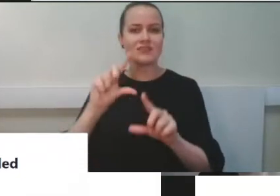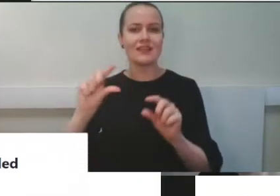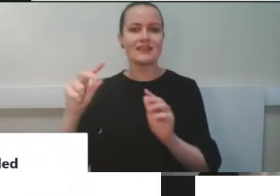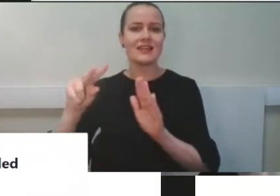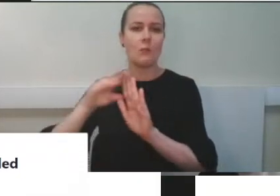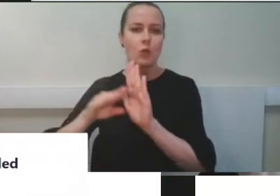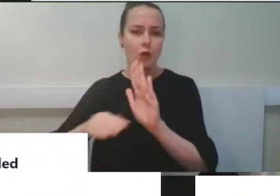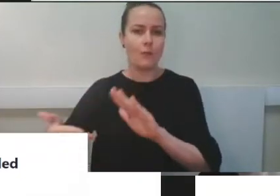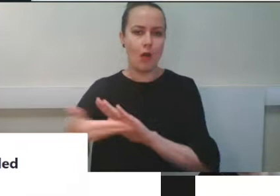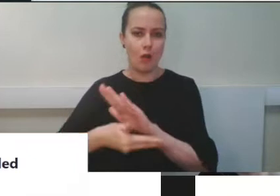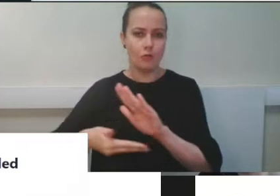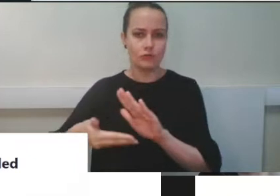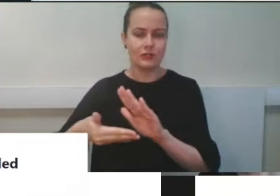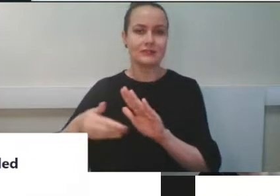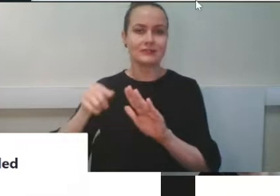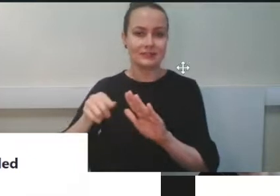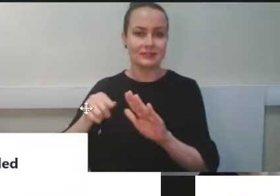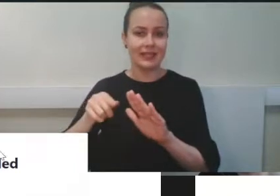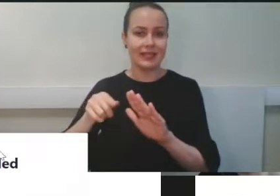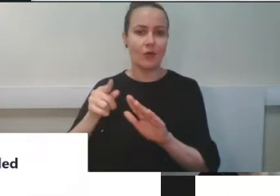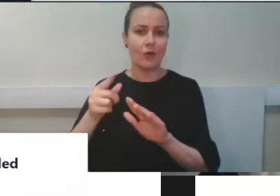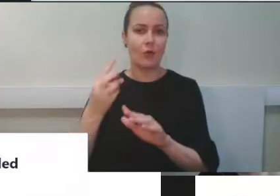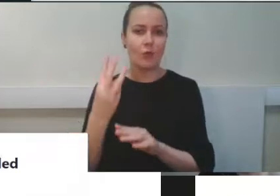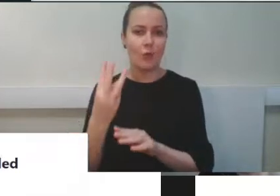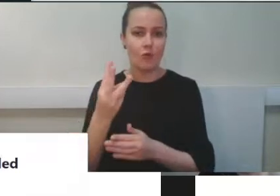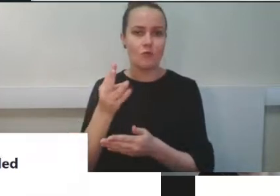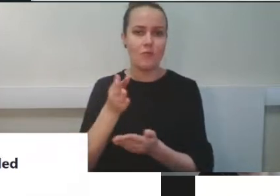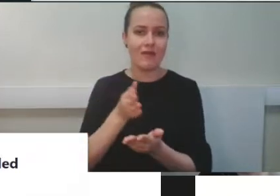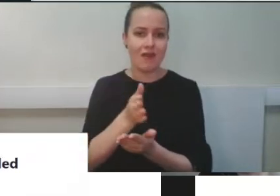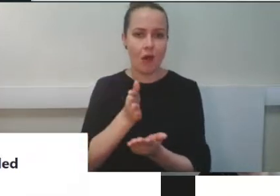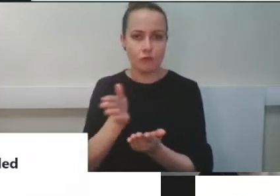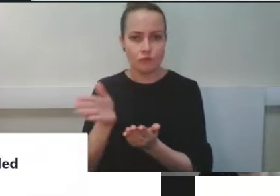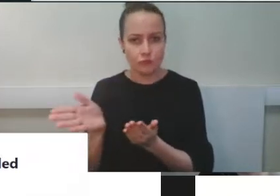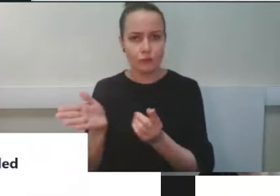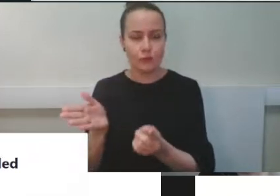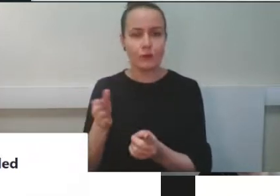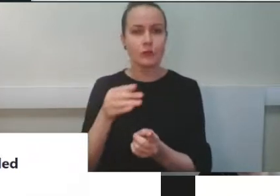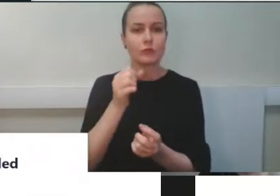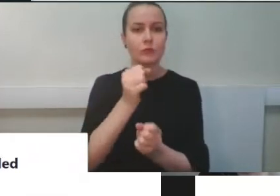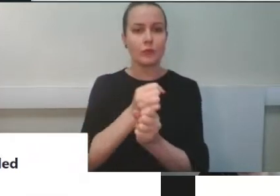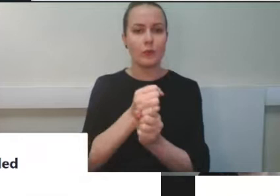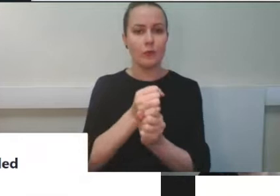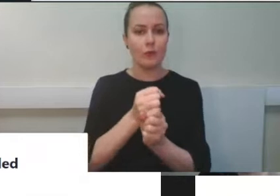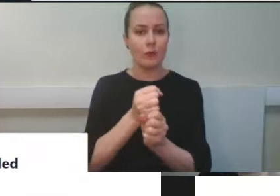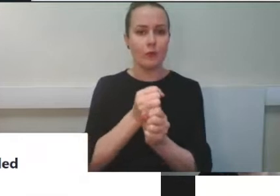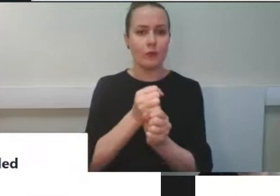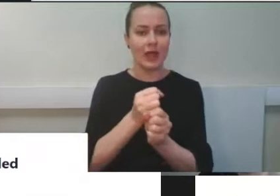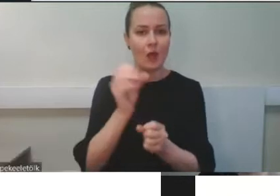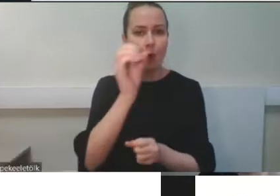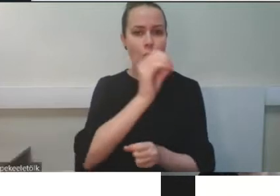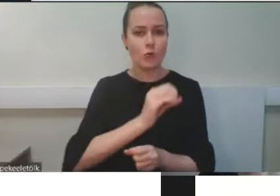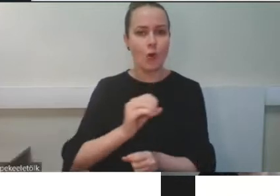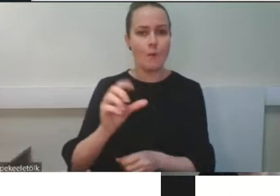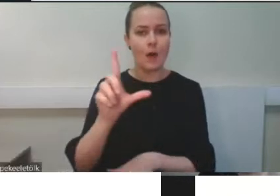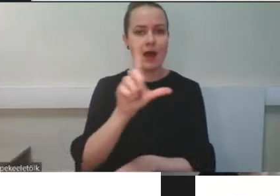koosneb põhimõtteliselt kolmest jaotusest. On tööd, mida tehakse Euroopa Liidu